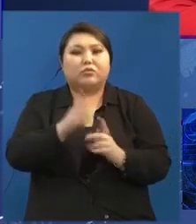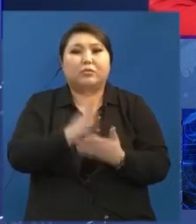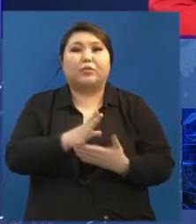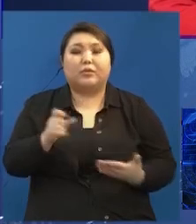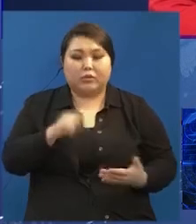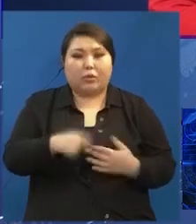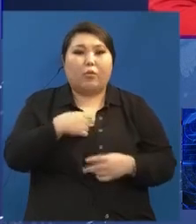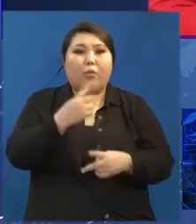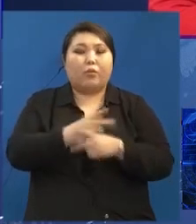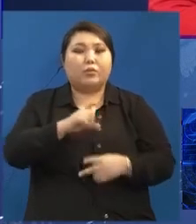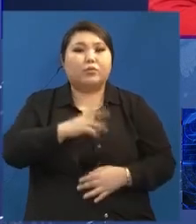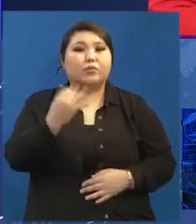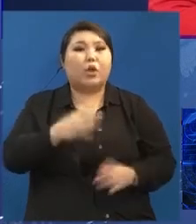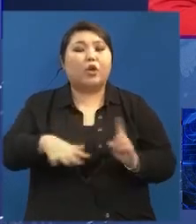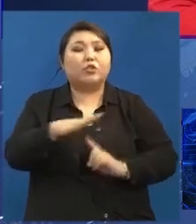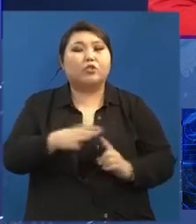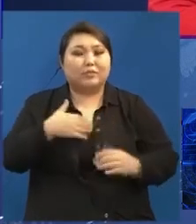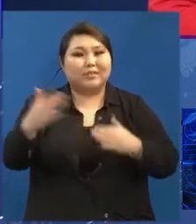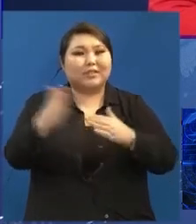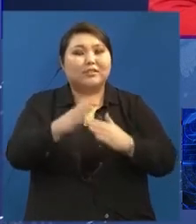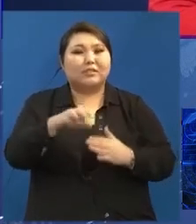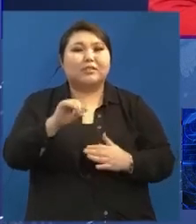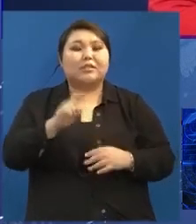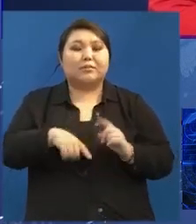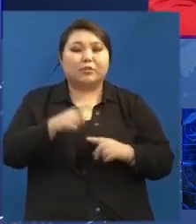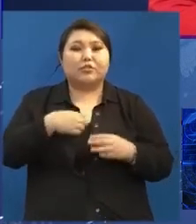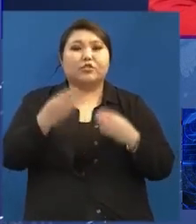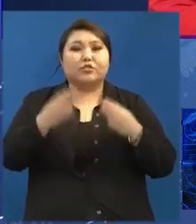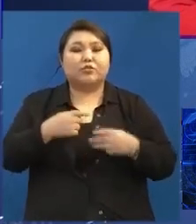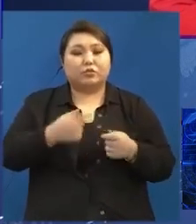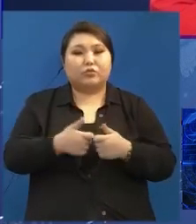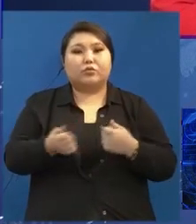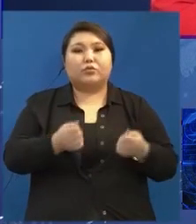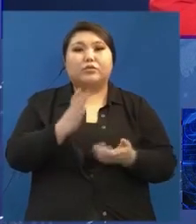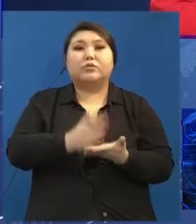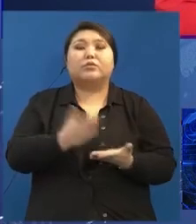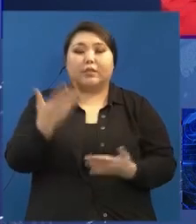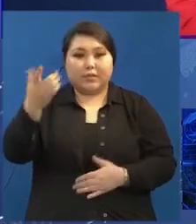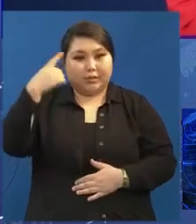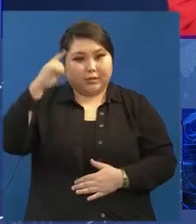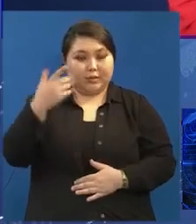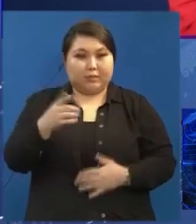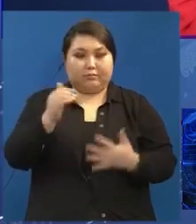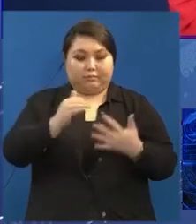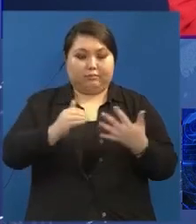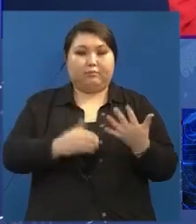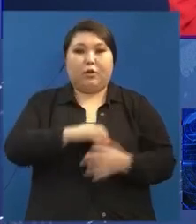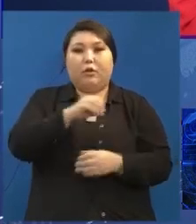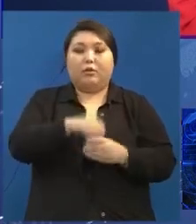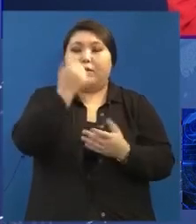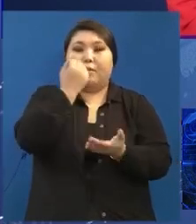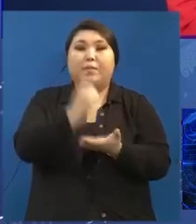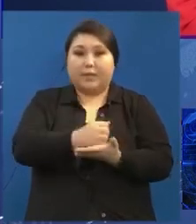түүнийг хууль эрхцэн орчны хүрээнд тассан зогсооход ямар шийдвэртэй зохицуултуудыг хийх шаардлагатай вэ гэдэг дээр таны санаачилсан зүйл заалтууд зохицуултууд орж